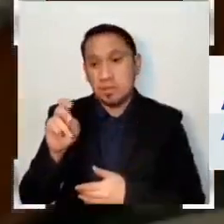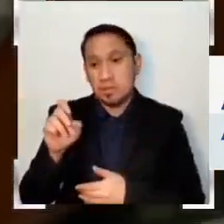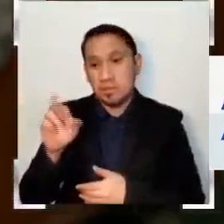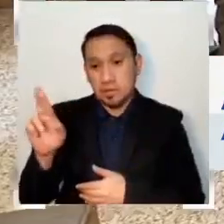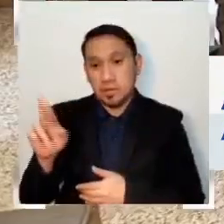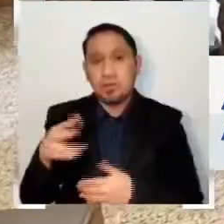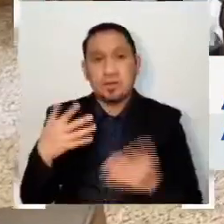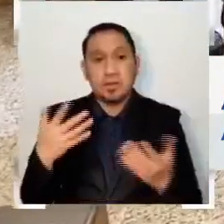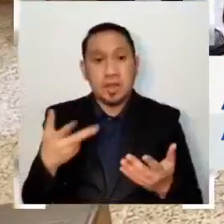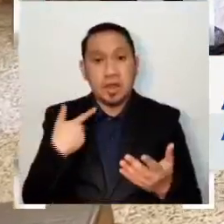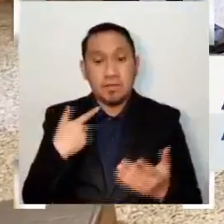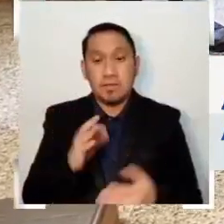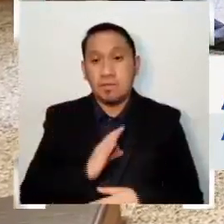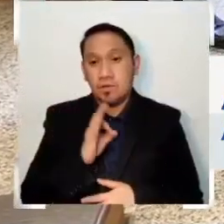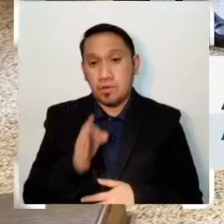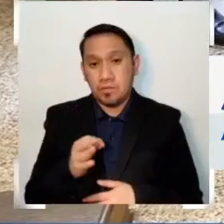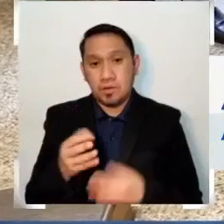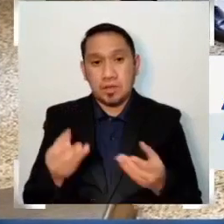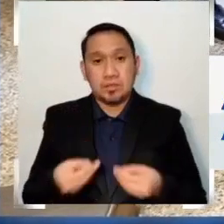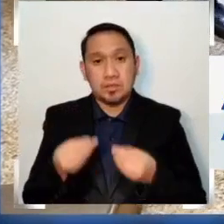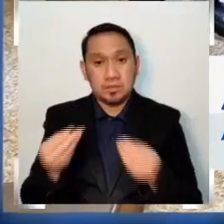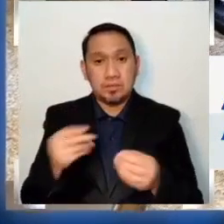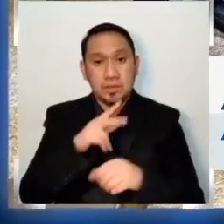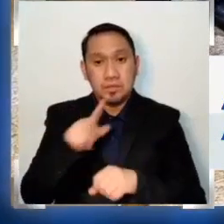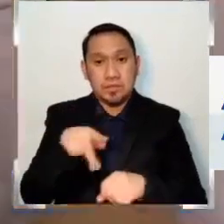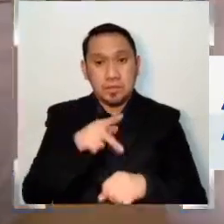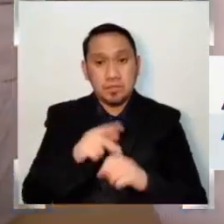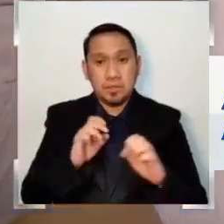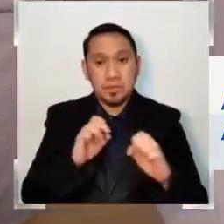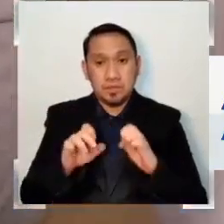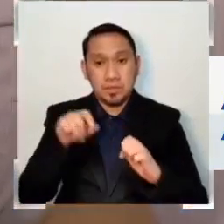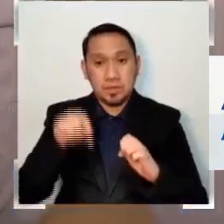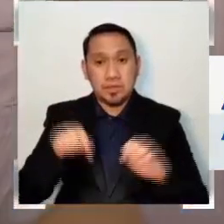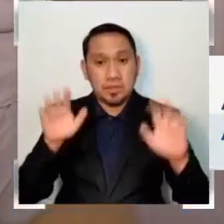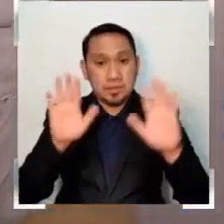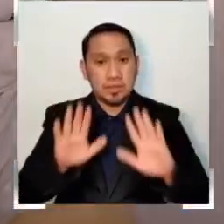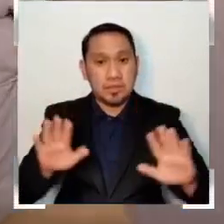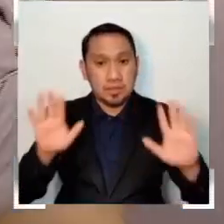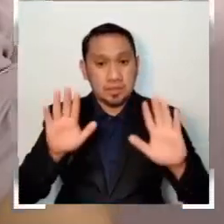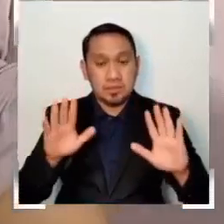formal na na-turn over sa Philippine Embassy nitong linggo. Para sa